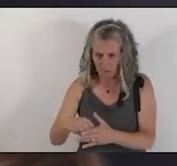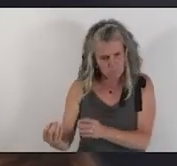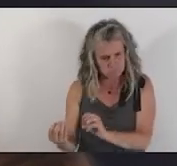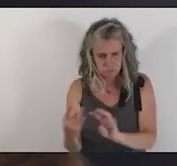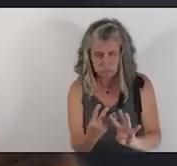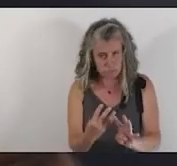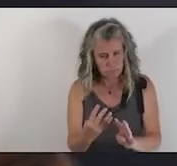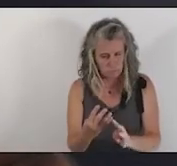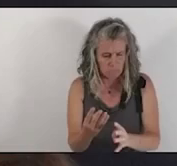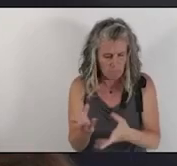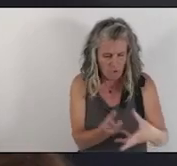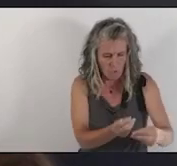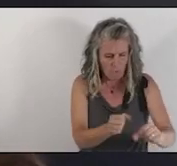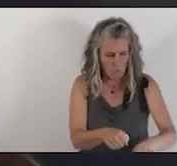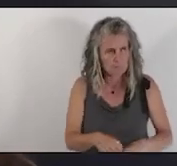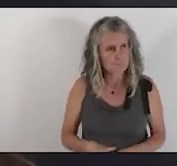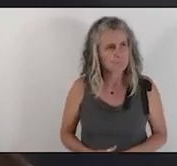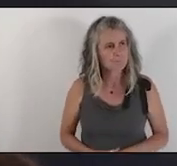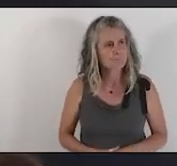33.